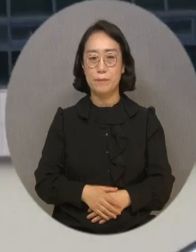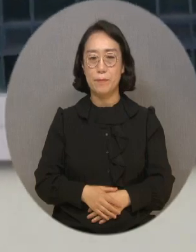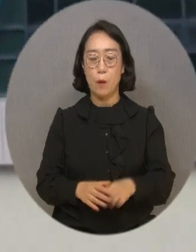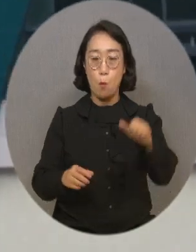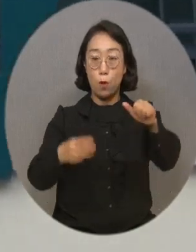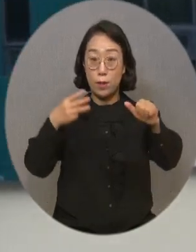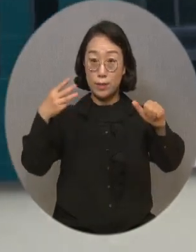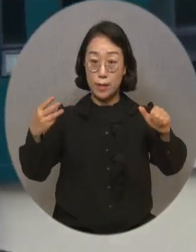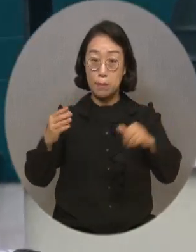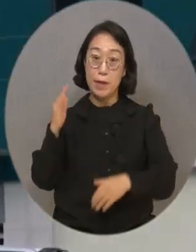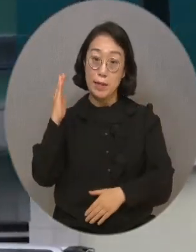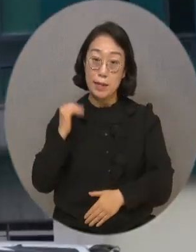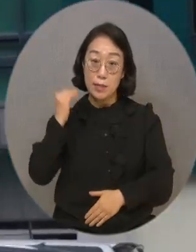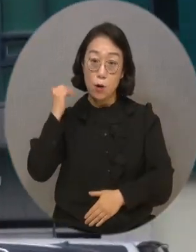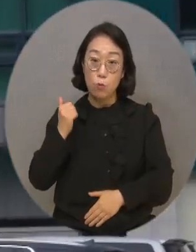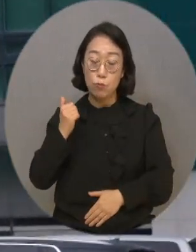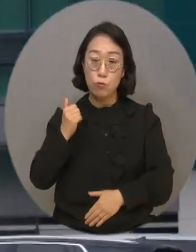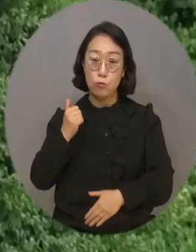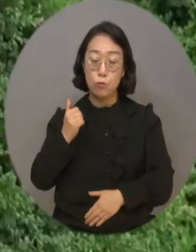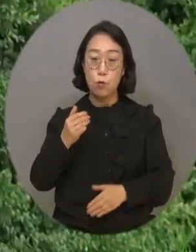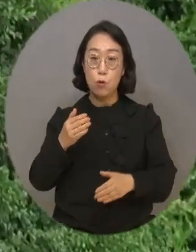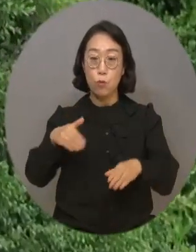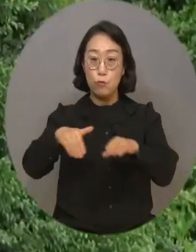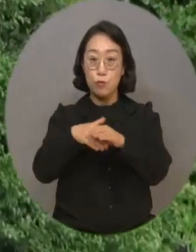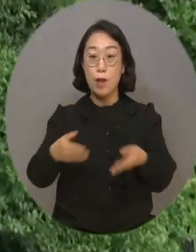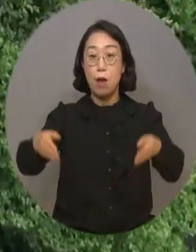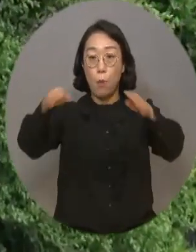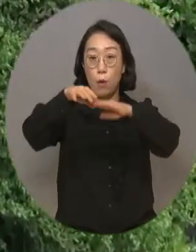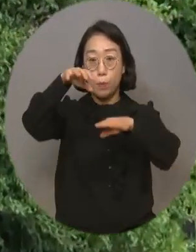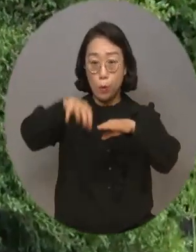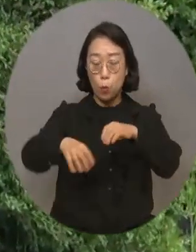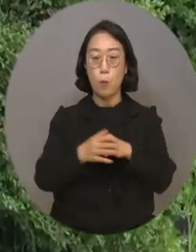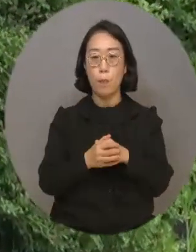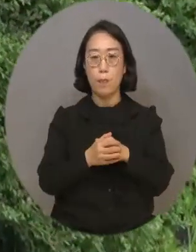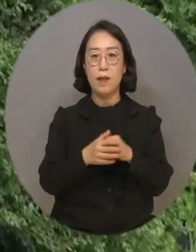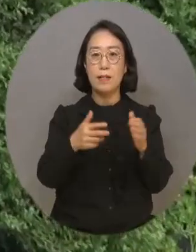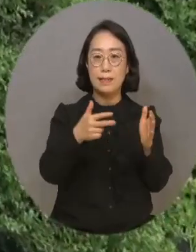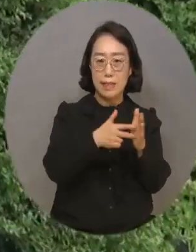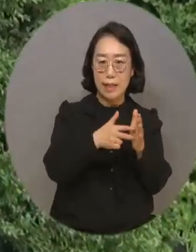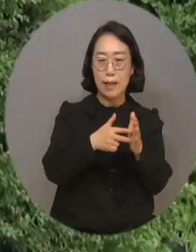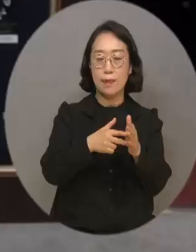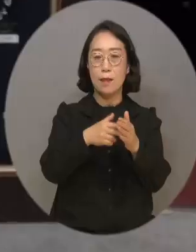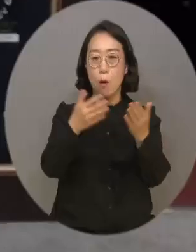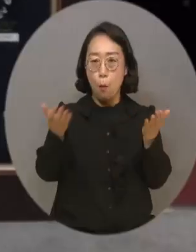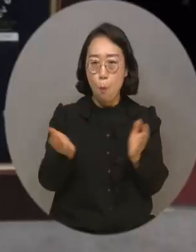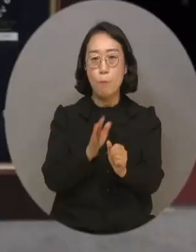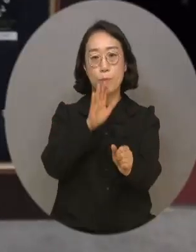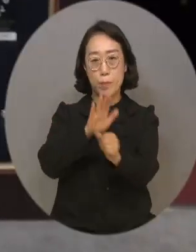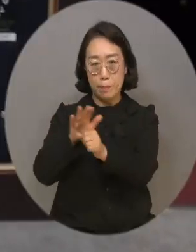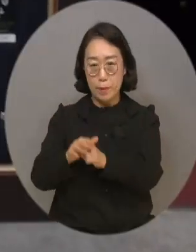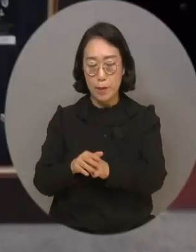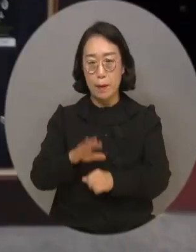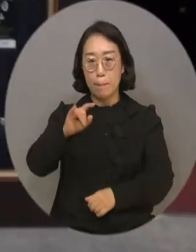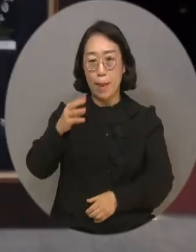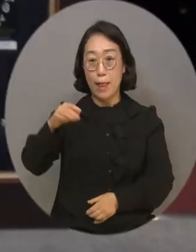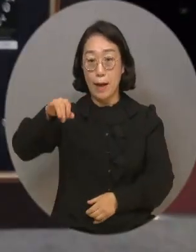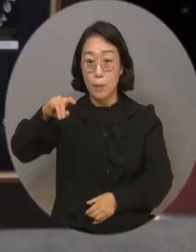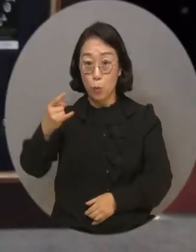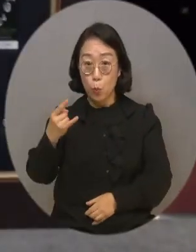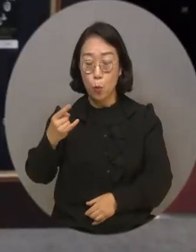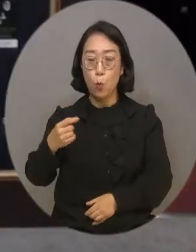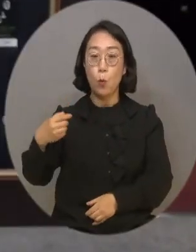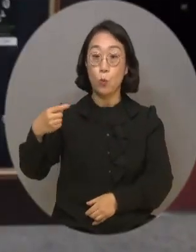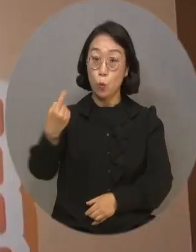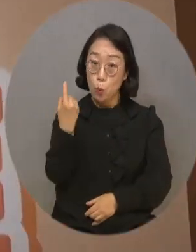3일 의정부문화원 문예극장에서는 의정부문화재단과 경기문화재단이 후원하고 벨칸토 클래식 주관으로